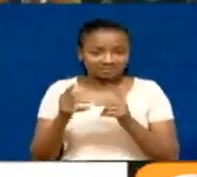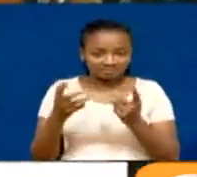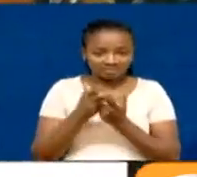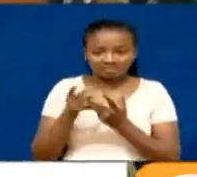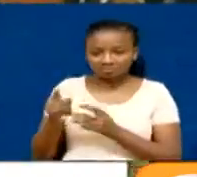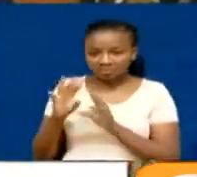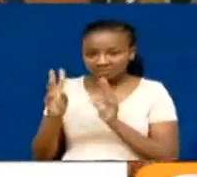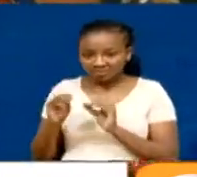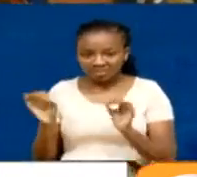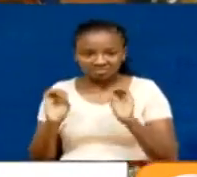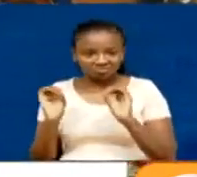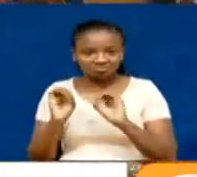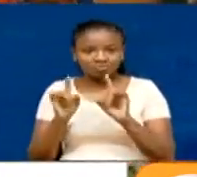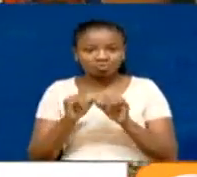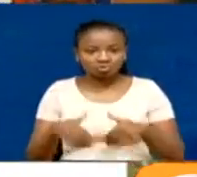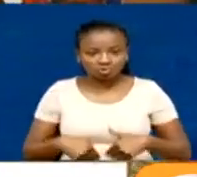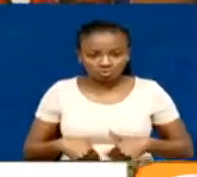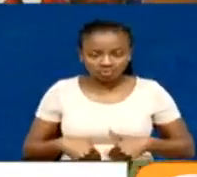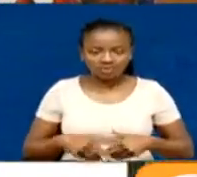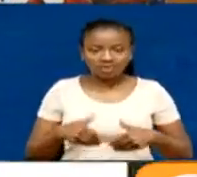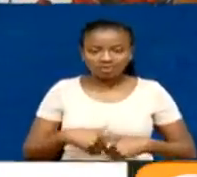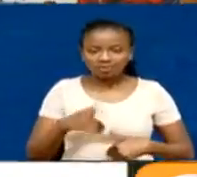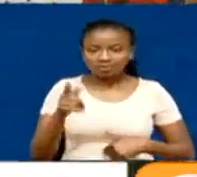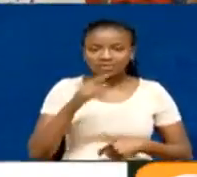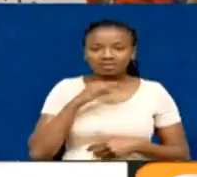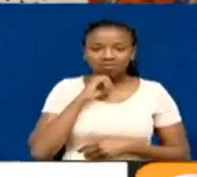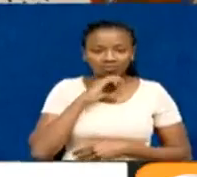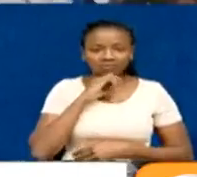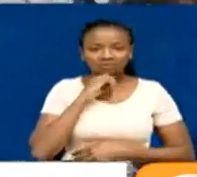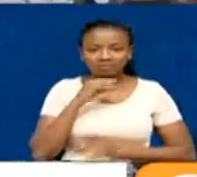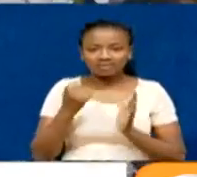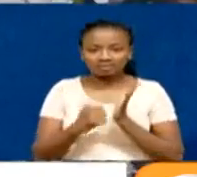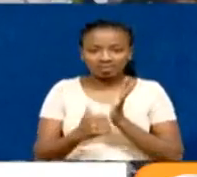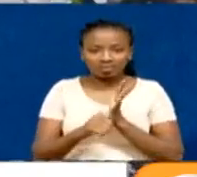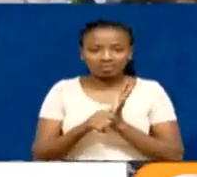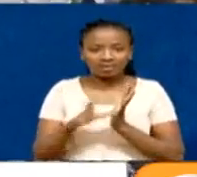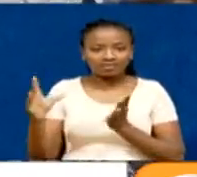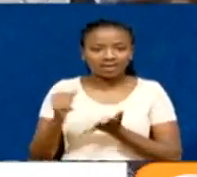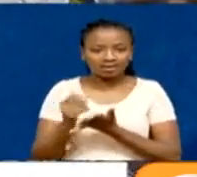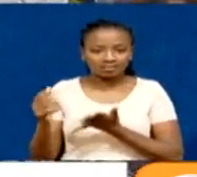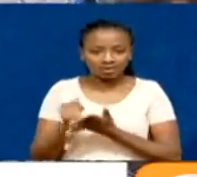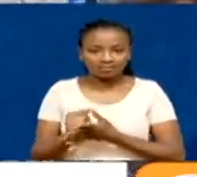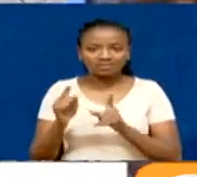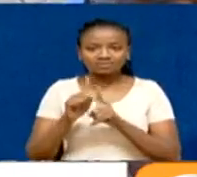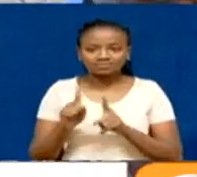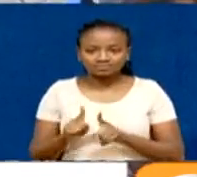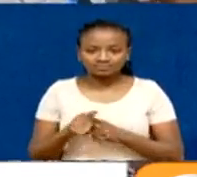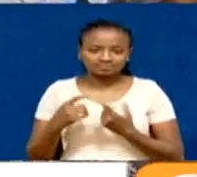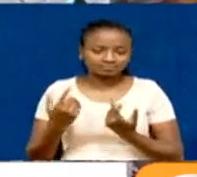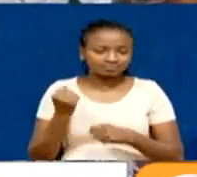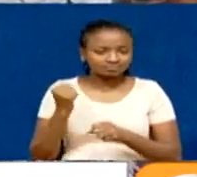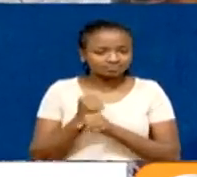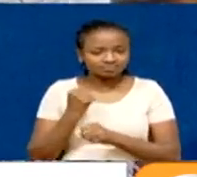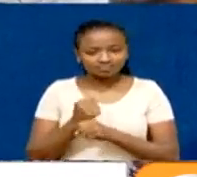Wananchi vijana haswa kama mimi wamekuwa wakizungumzia shida ya ajira. Hakuna kazi, watu